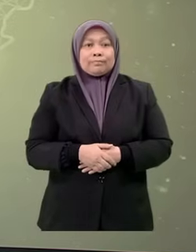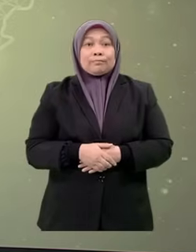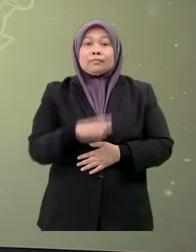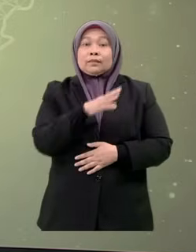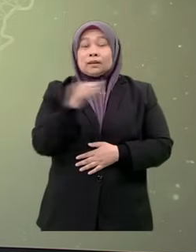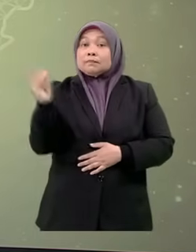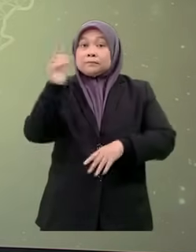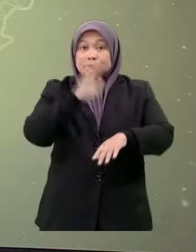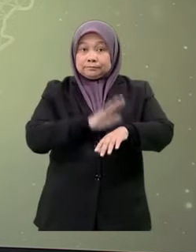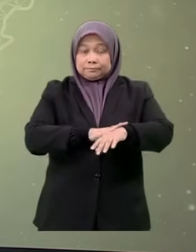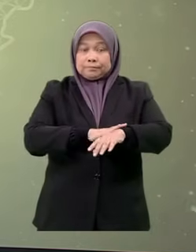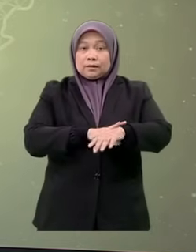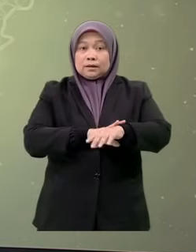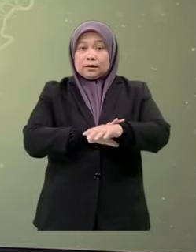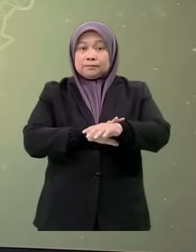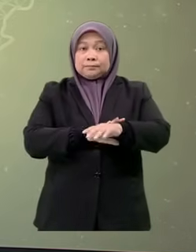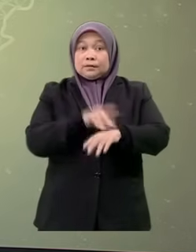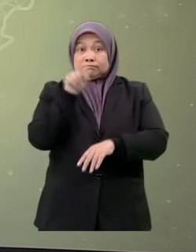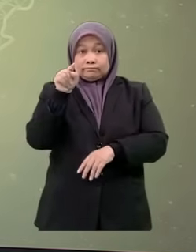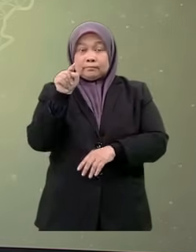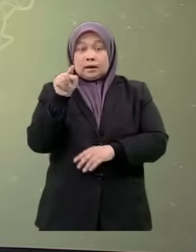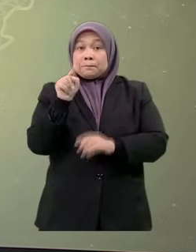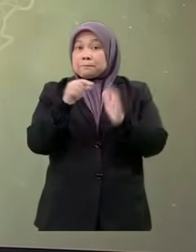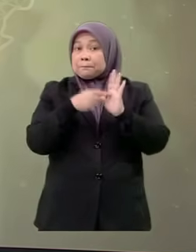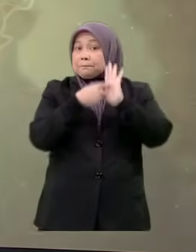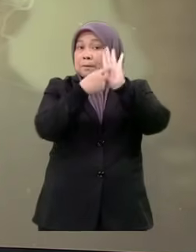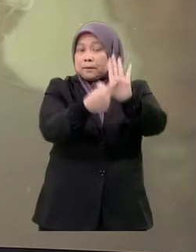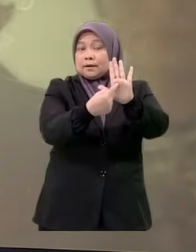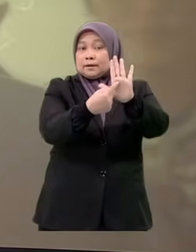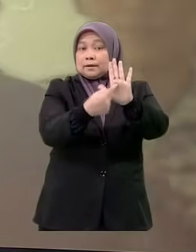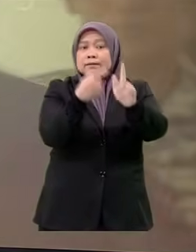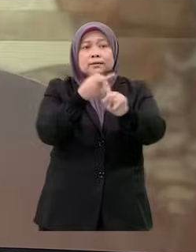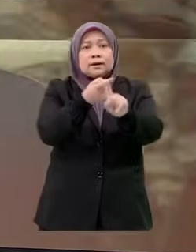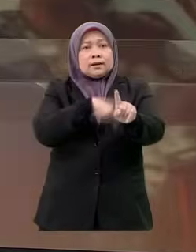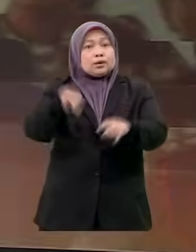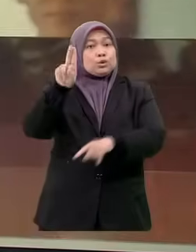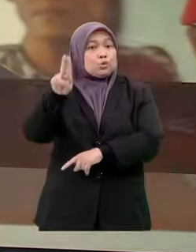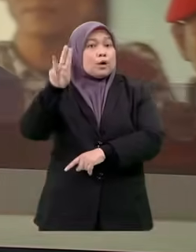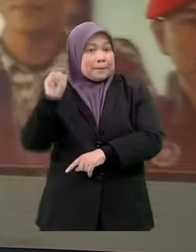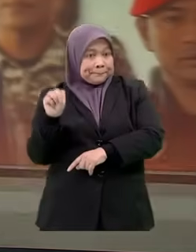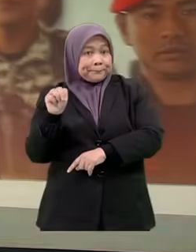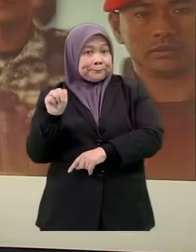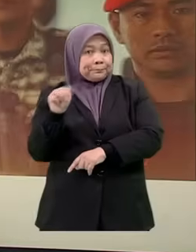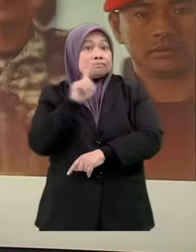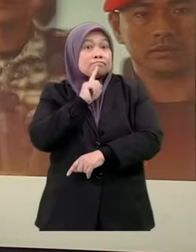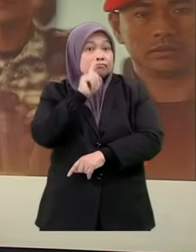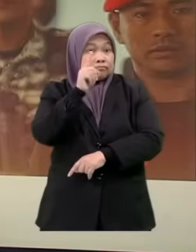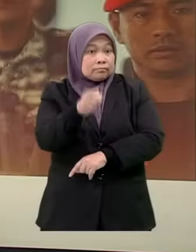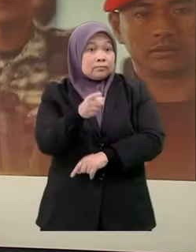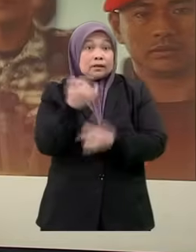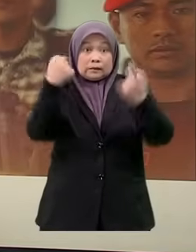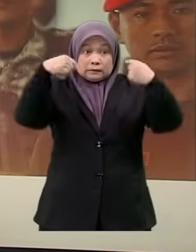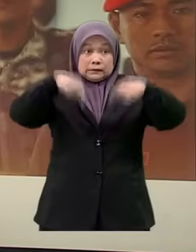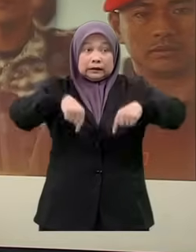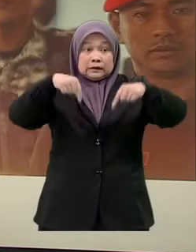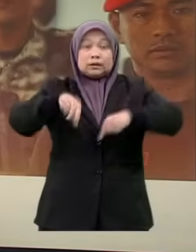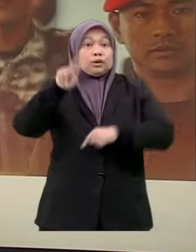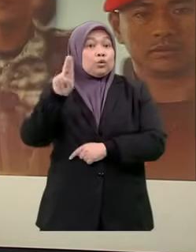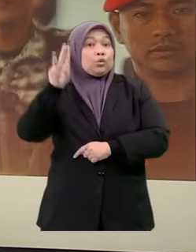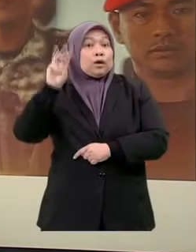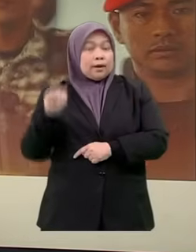baik dalam pada itu ini adalah paparan daripada utusan Malaysia yang mana hari ini utusan